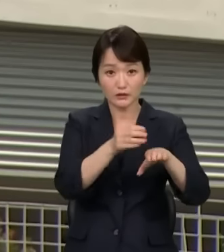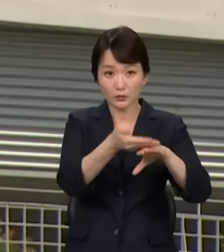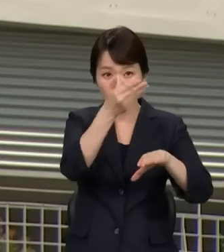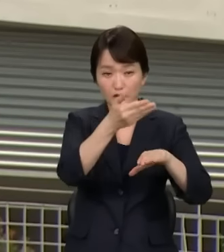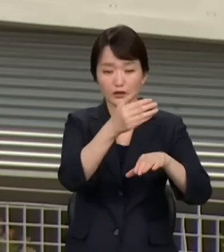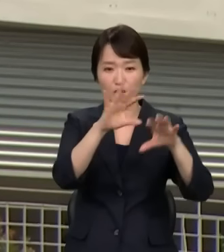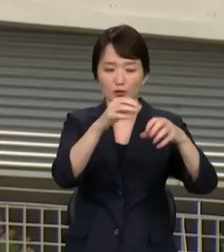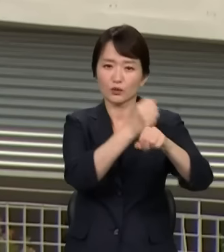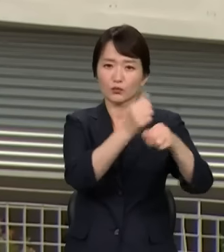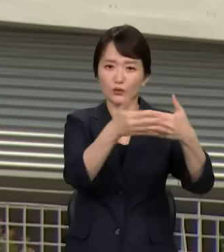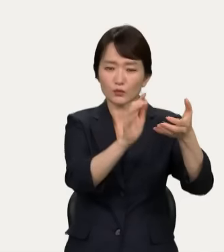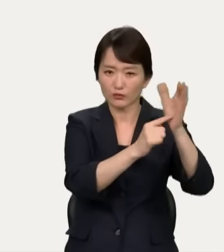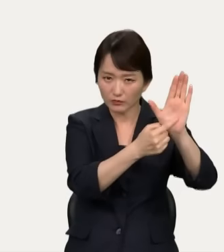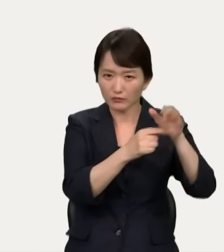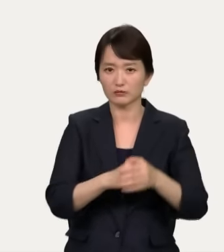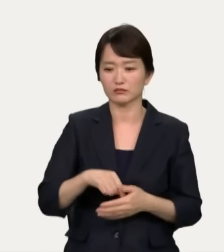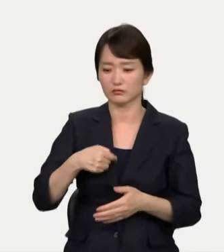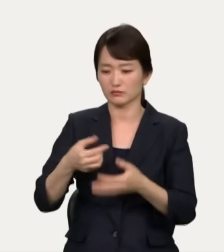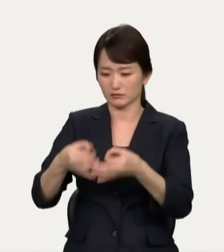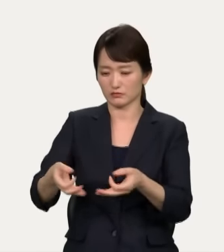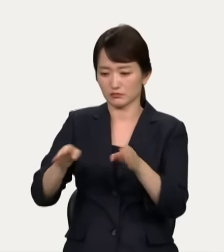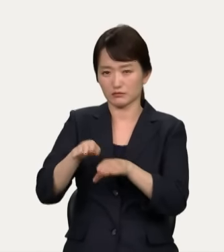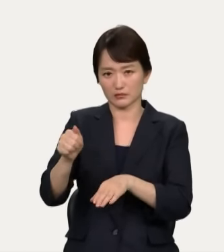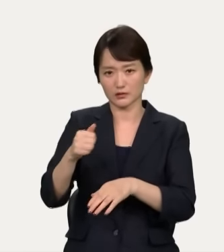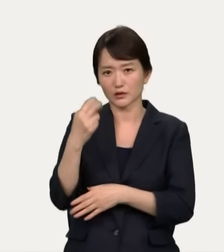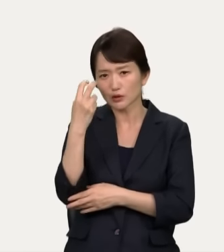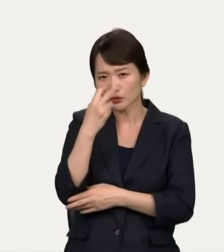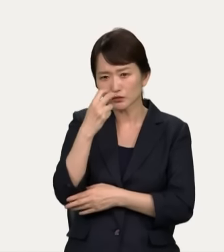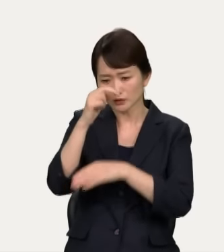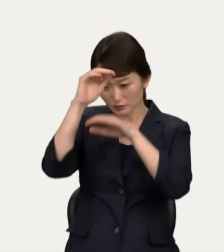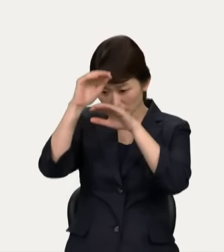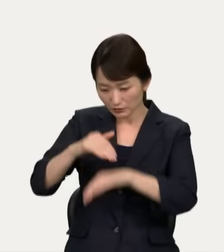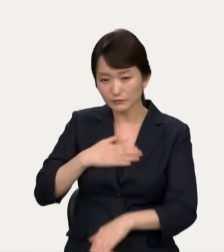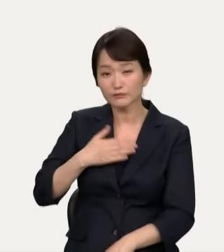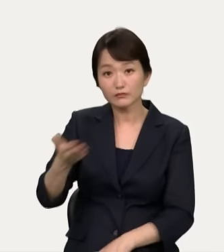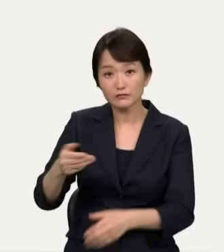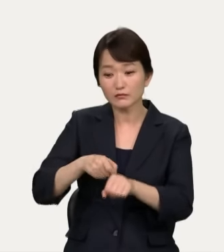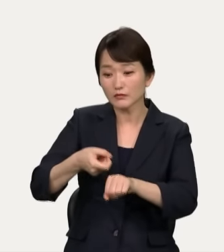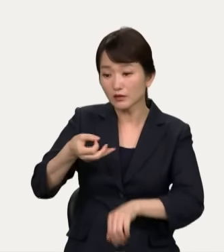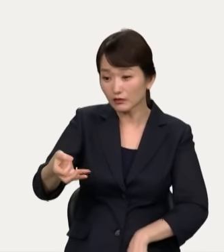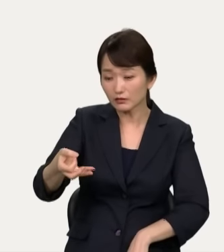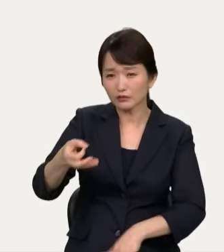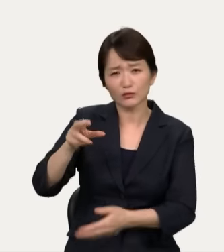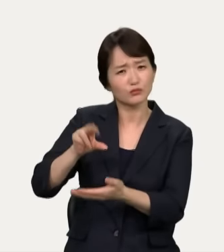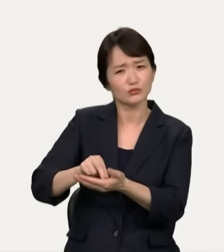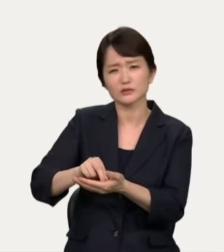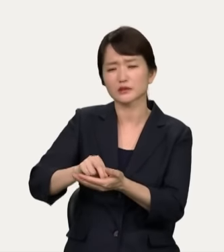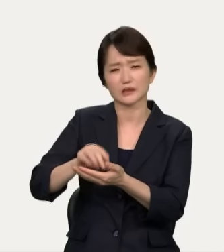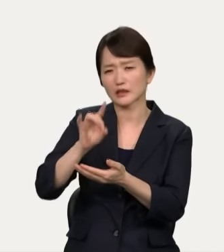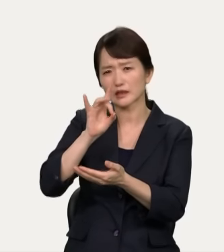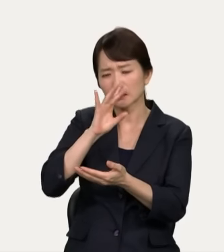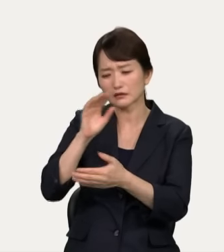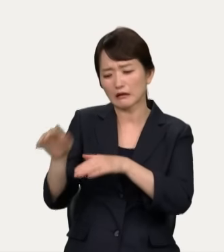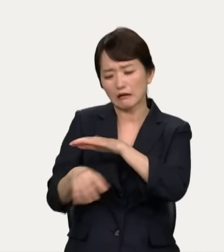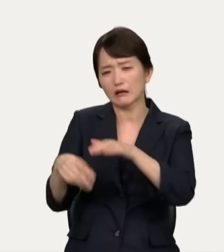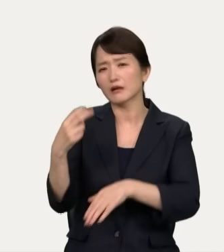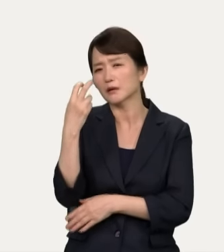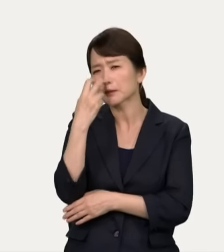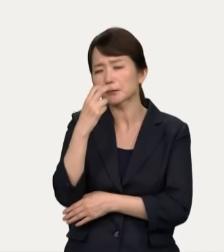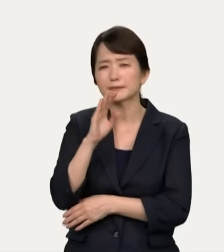국가보훈부는 김 관장이 본인이 앞서 수사기관에 관련 내용을 알렸고 벌금형은 결격사유가 아닌 만큼 부실검증